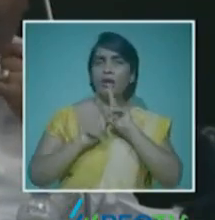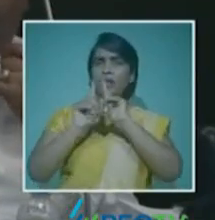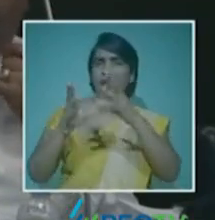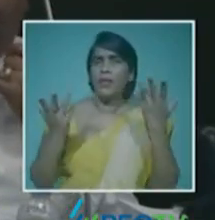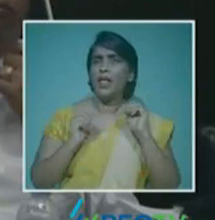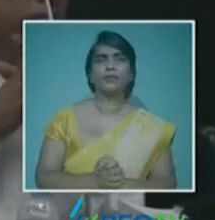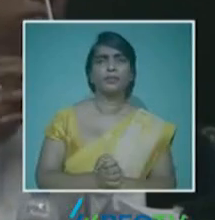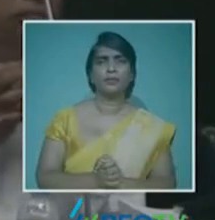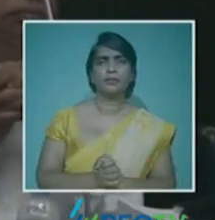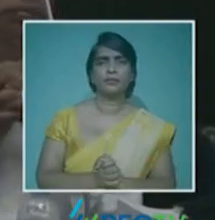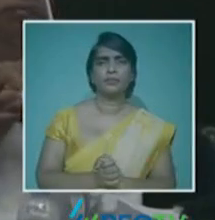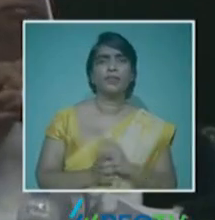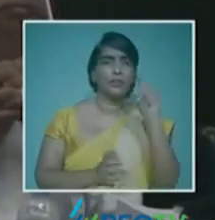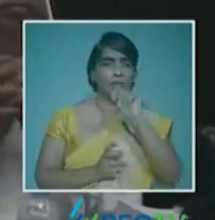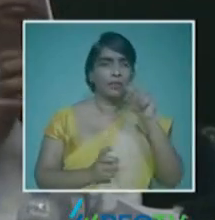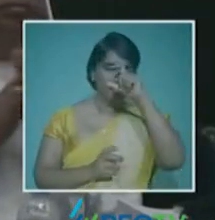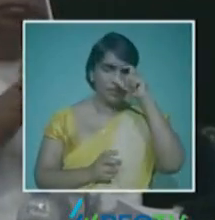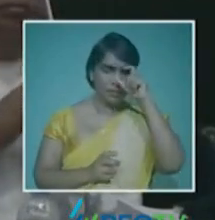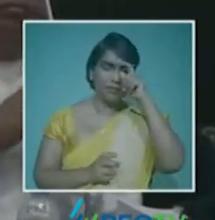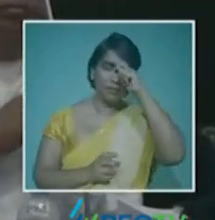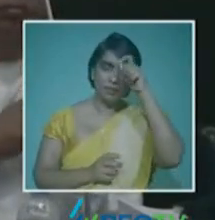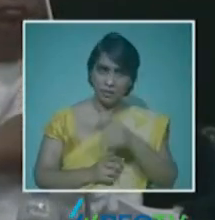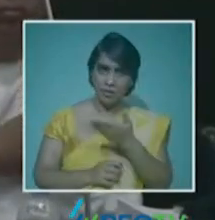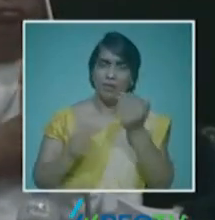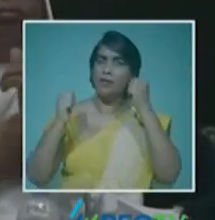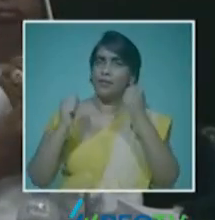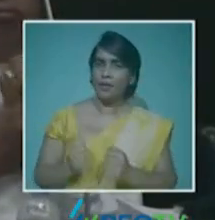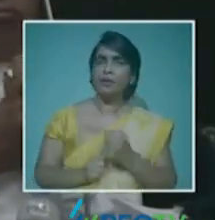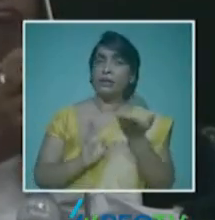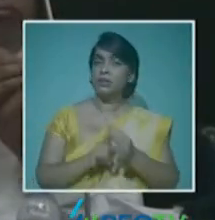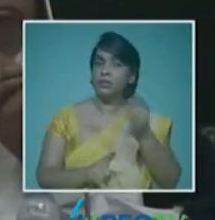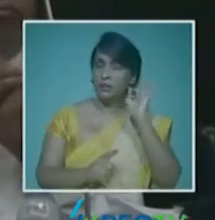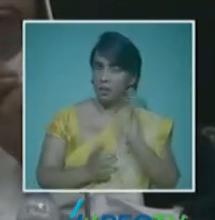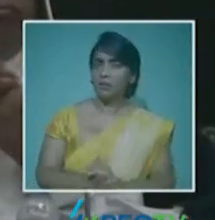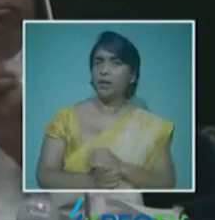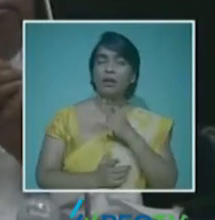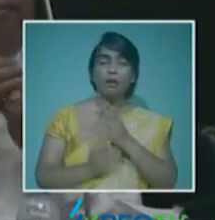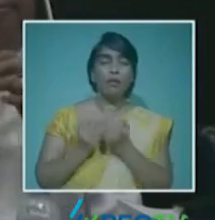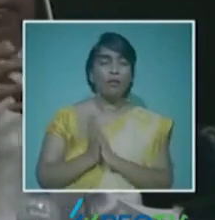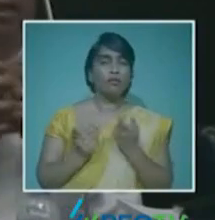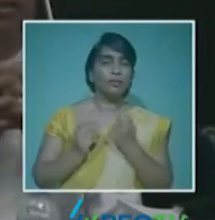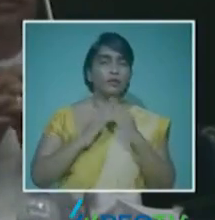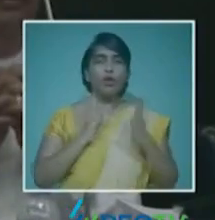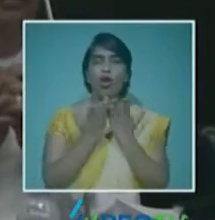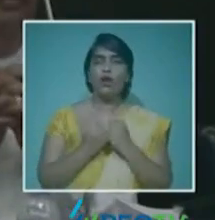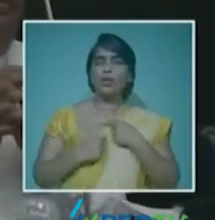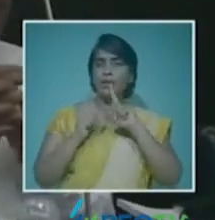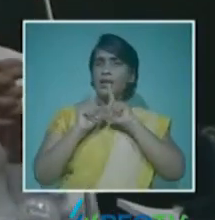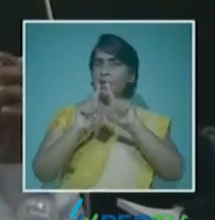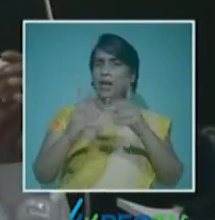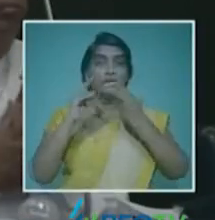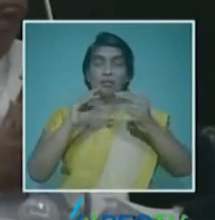ප්‍රකාශ ප්‍රසිද්ධ කරන්න? මෛත්‍රීපාල සිරිසේන මැතිතුමා එතනයිල වාඩි වෙනවා. හිටමු ජනාධිපති කෙනෙක්. ඇයි එතුමාට බැරි එතුමාගේ වත්කම් බැරකම්